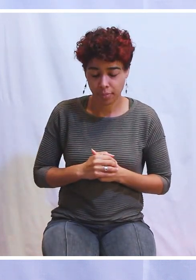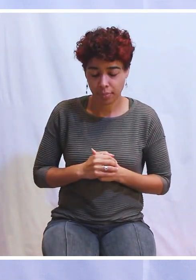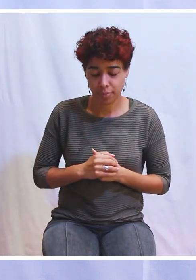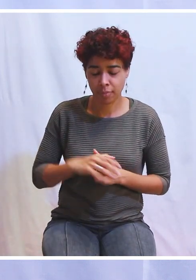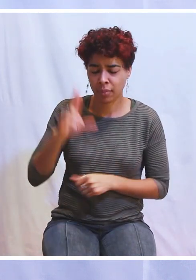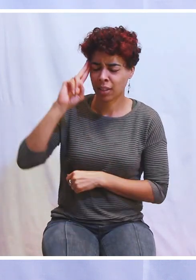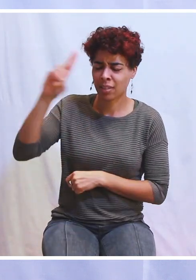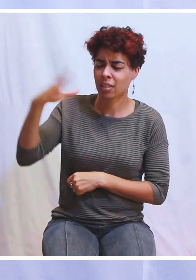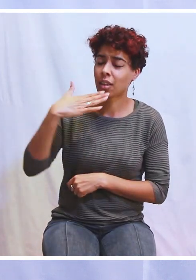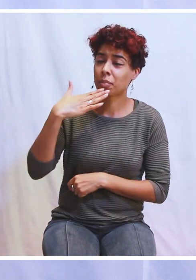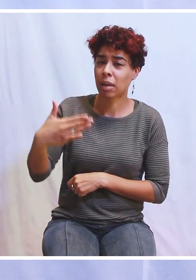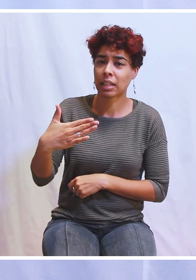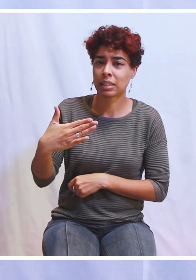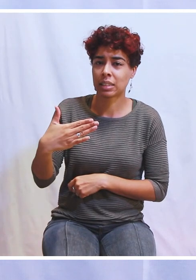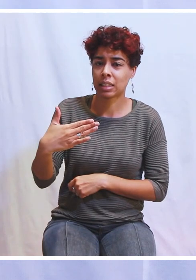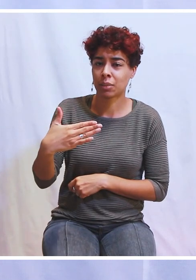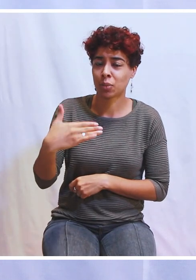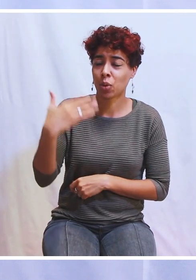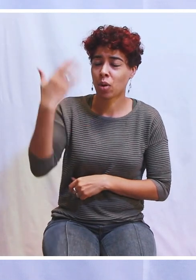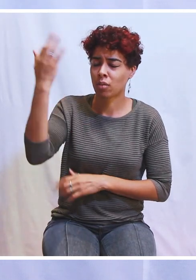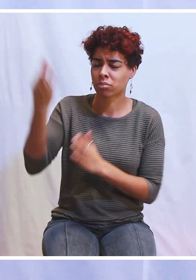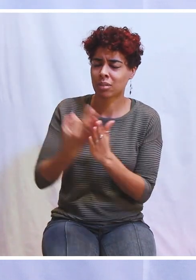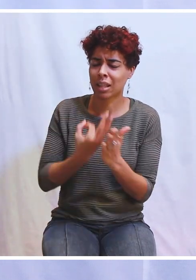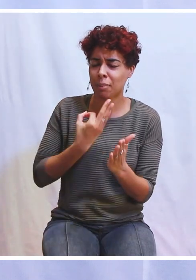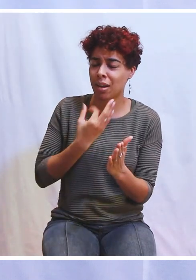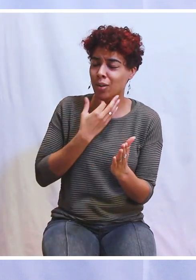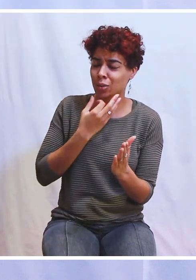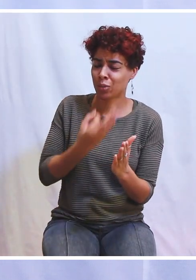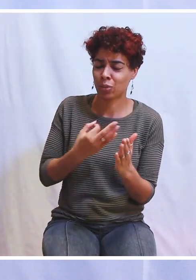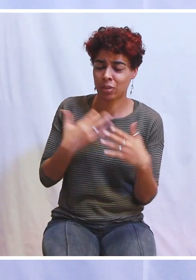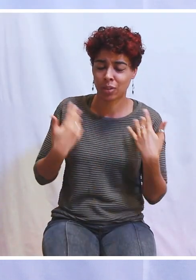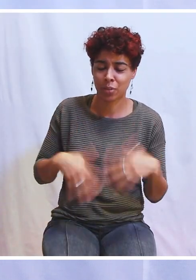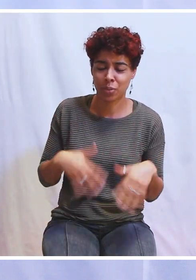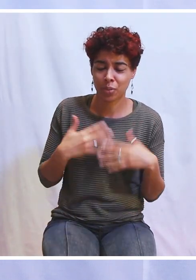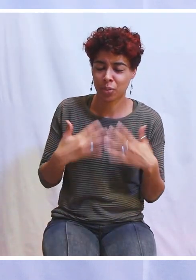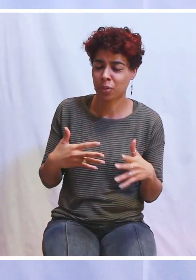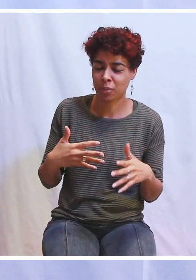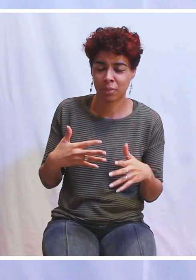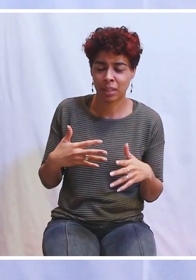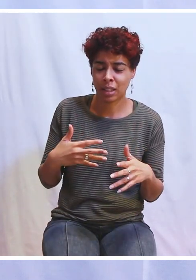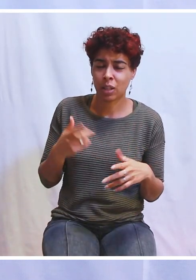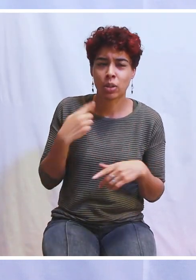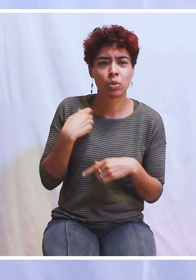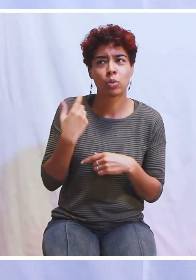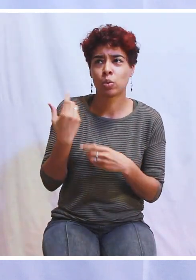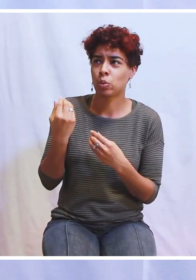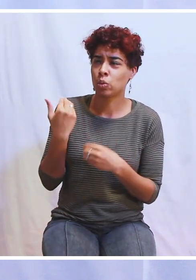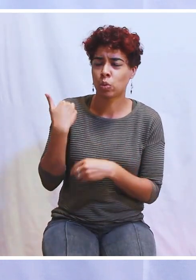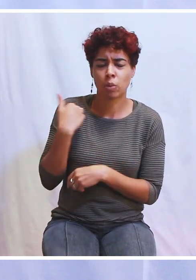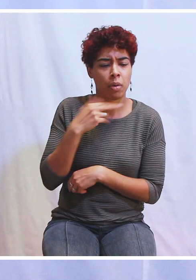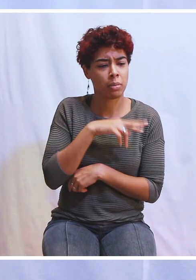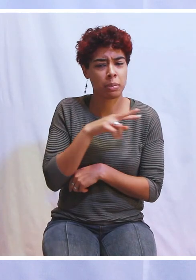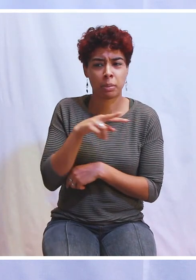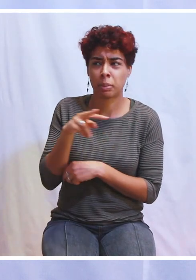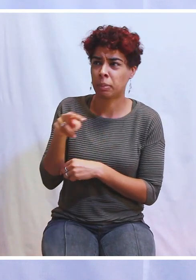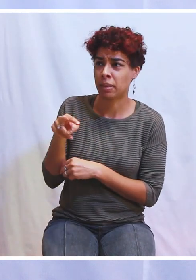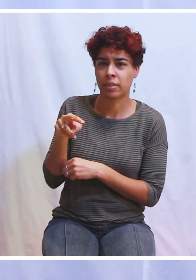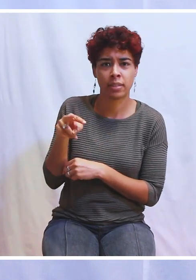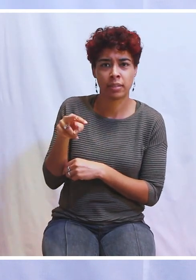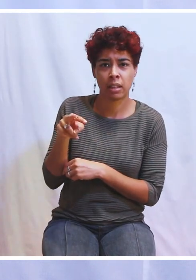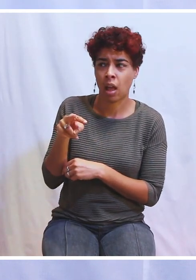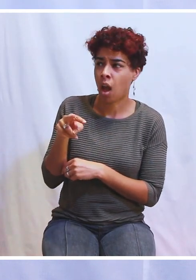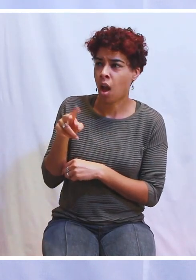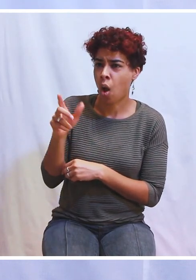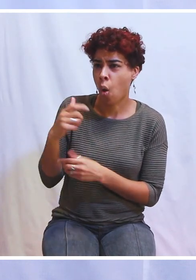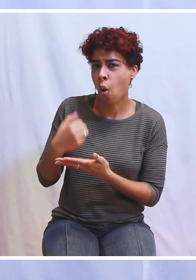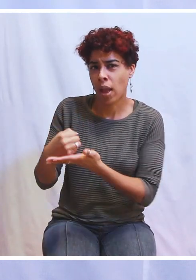interpelle aujourd'hui. Seigneur, tu nous appelles à ne pas être, Seigneur mon Dieu, de ceux qui ne regardent pas autour de nous, qui n'aident pas notre prochain, mais au